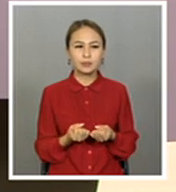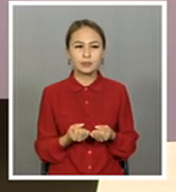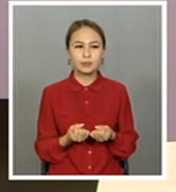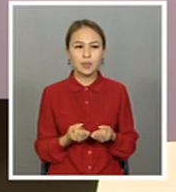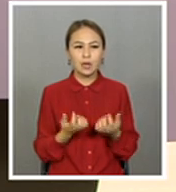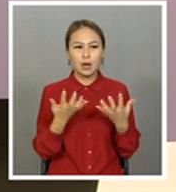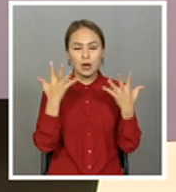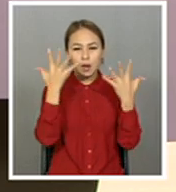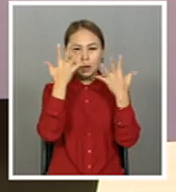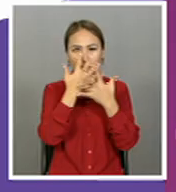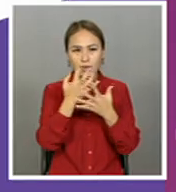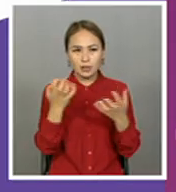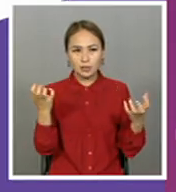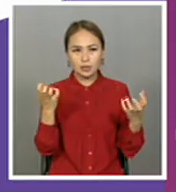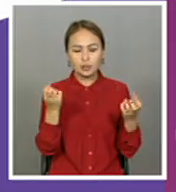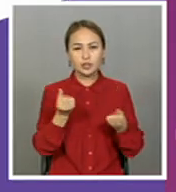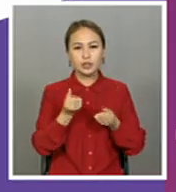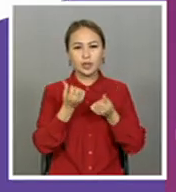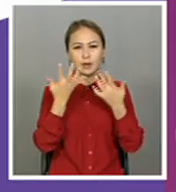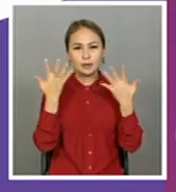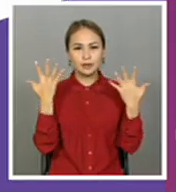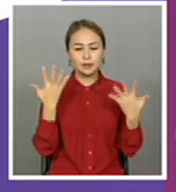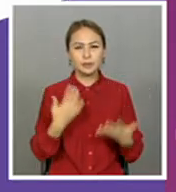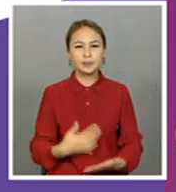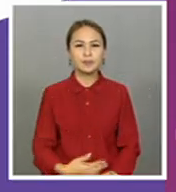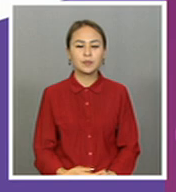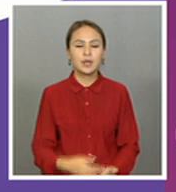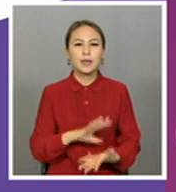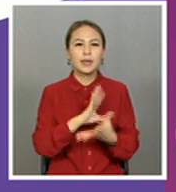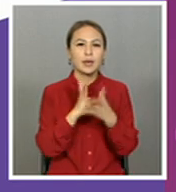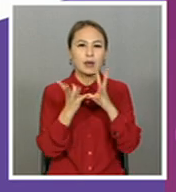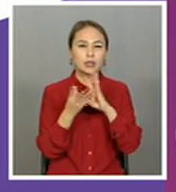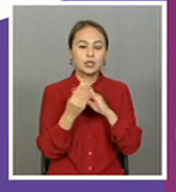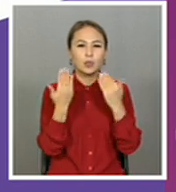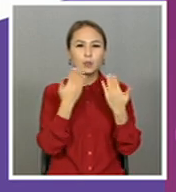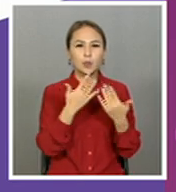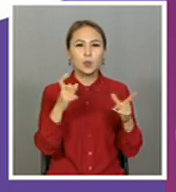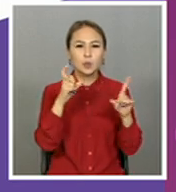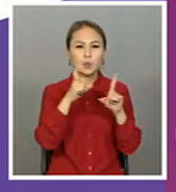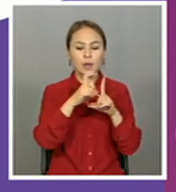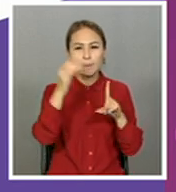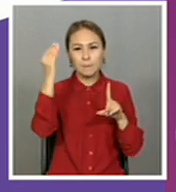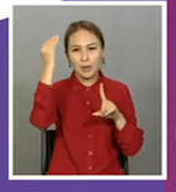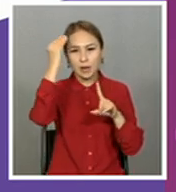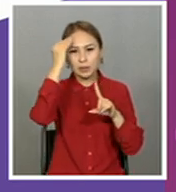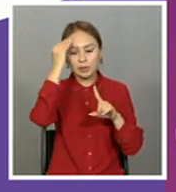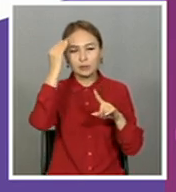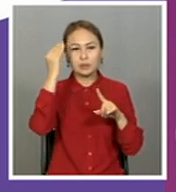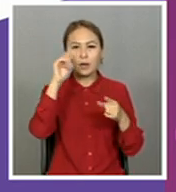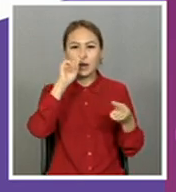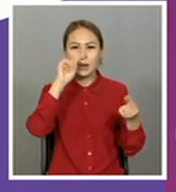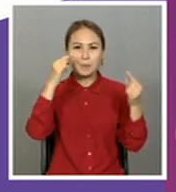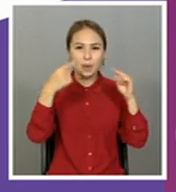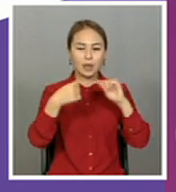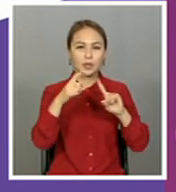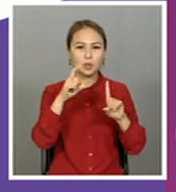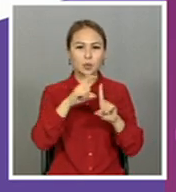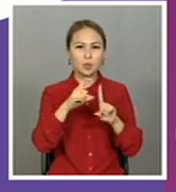суық, қараңғы, жарық. Яғни бұл сөздердің мағыналары қарама қарсы екен.